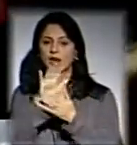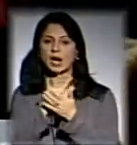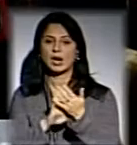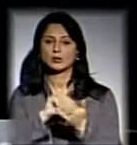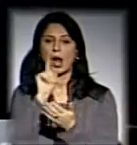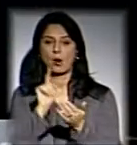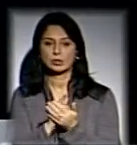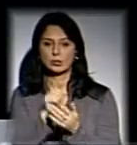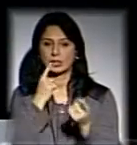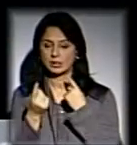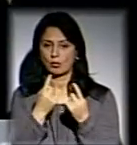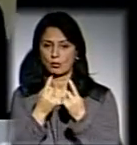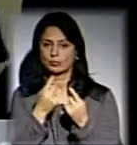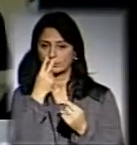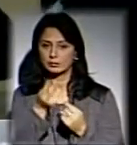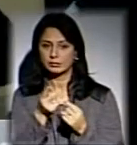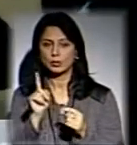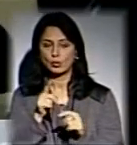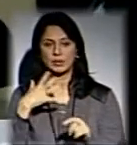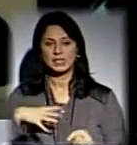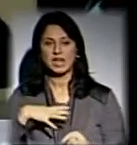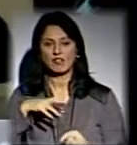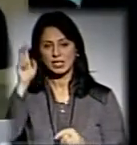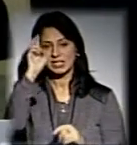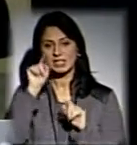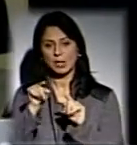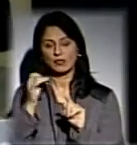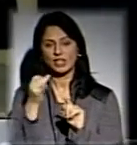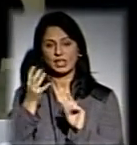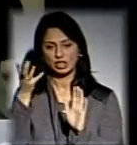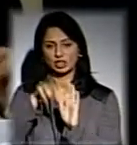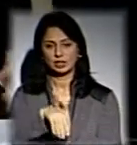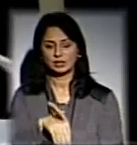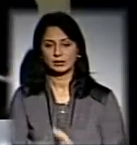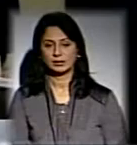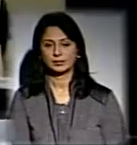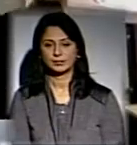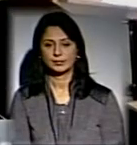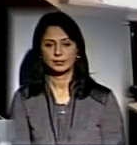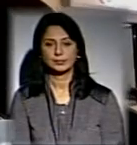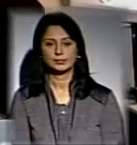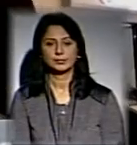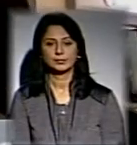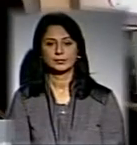გაგრძელების აუცილებლობაზე საუბრობს და მიიჩნევს, რომ ეს საქართველოს სახელმწიფოებრივ ინტერესებში შედის.